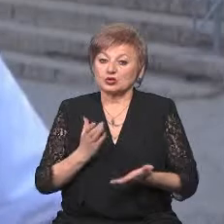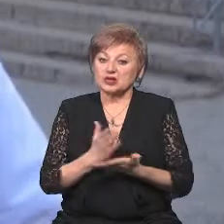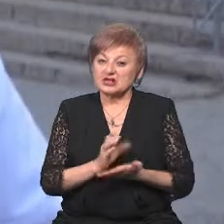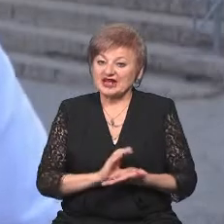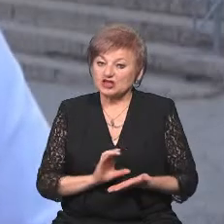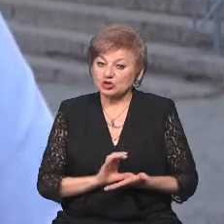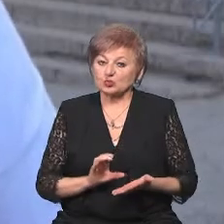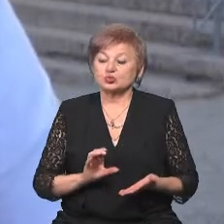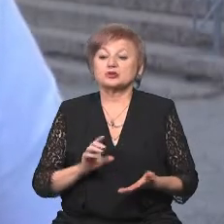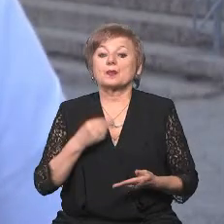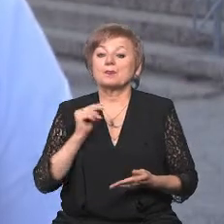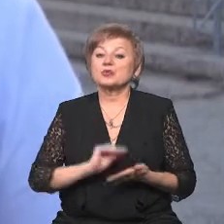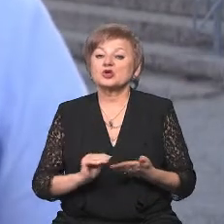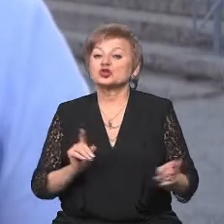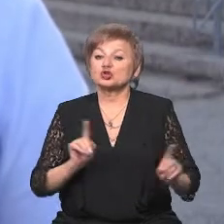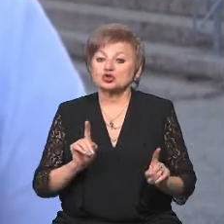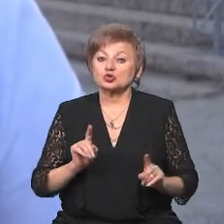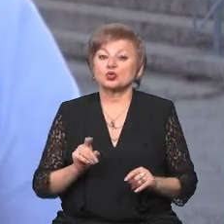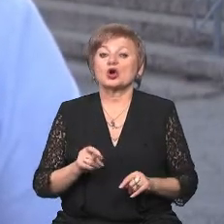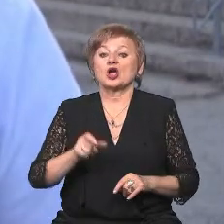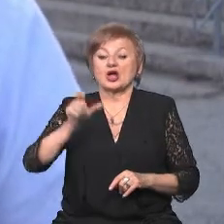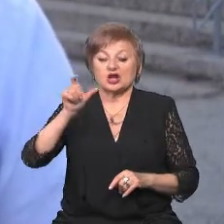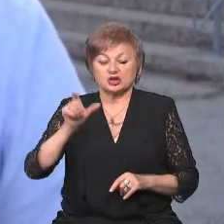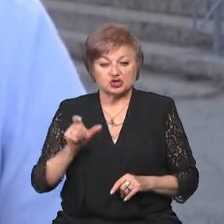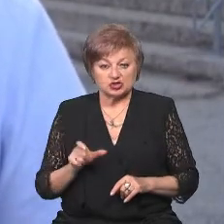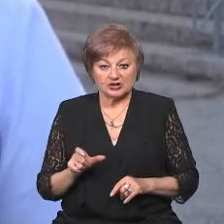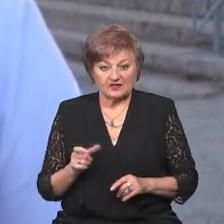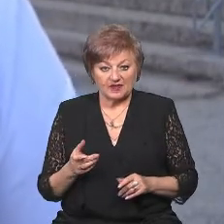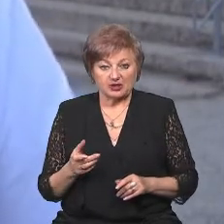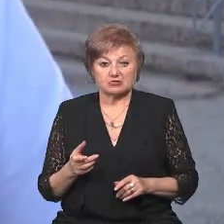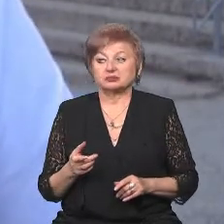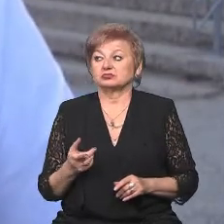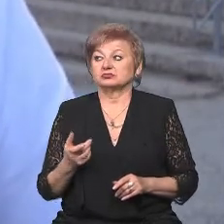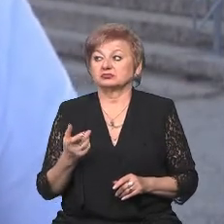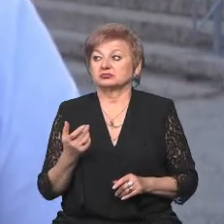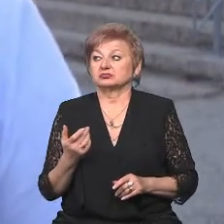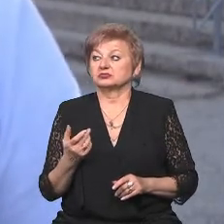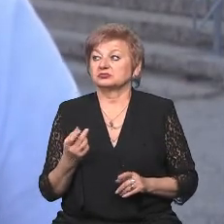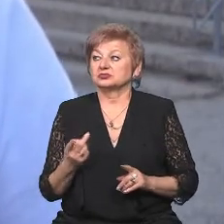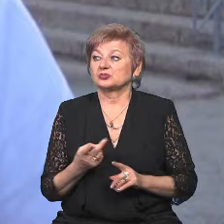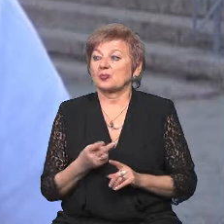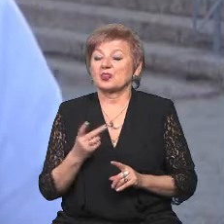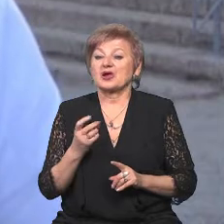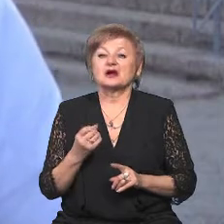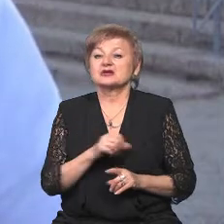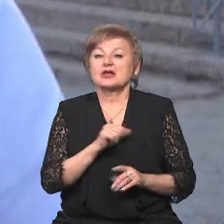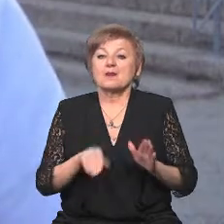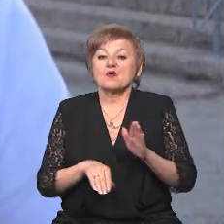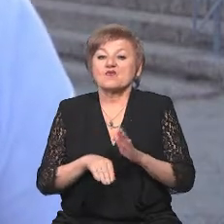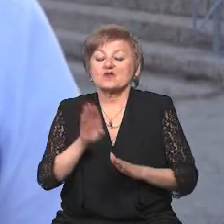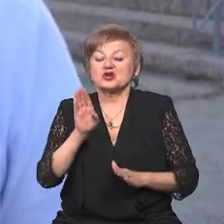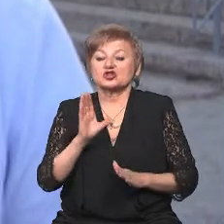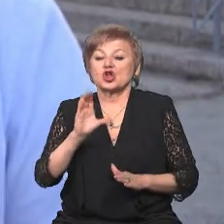Стаття 3 пише, що людина, її життя і здоров'я і безпека є найвищою соціальною